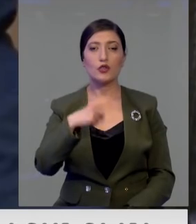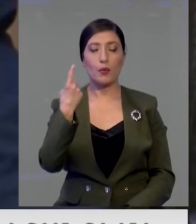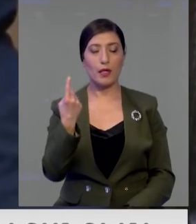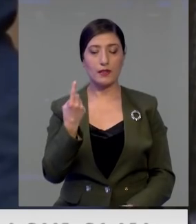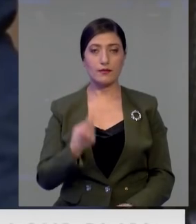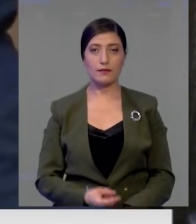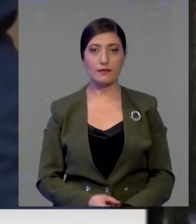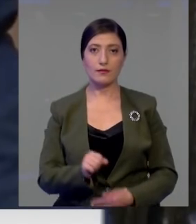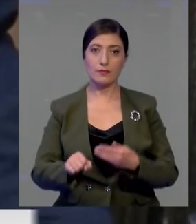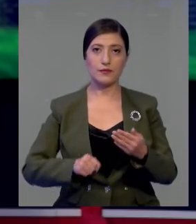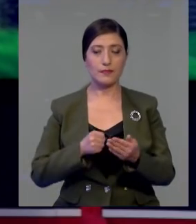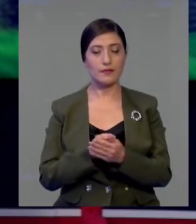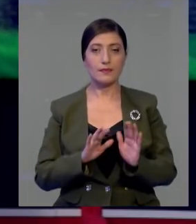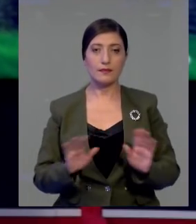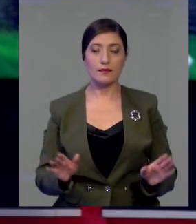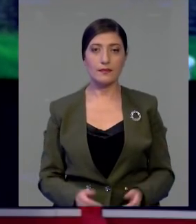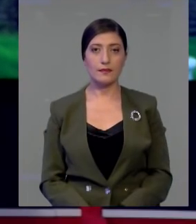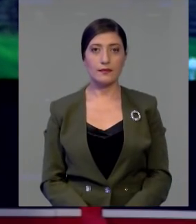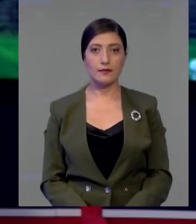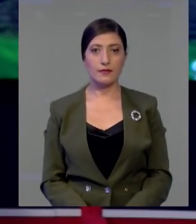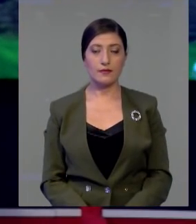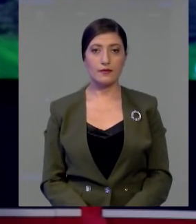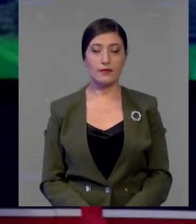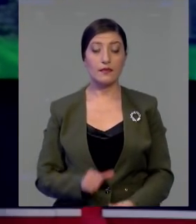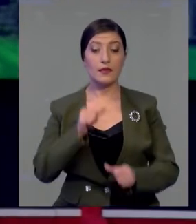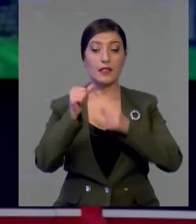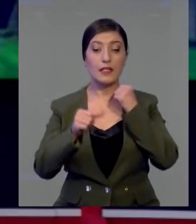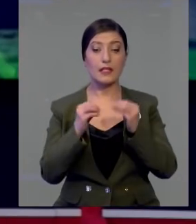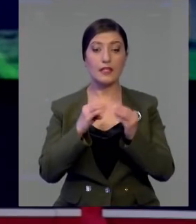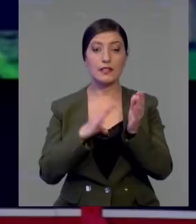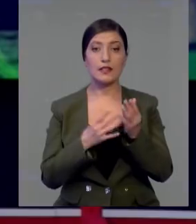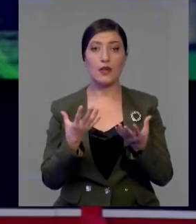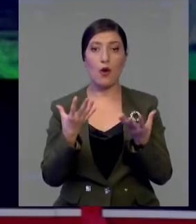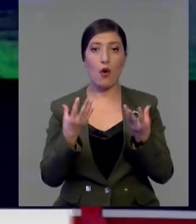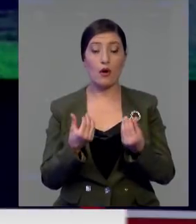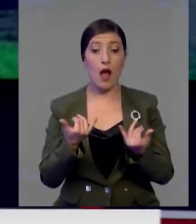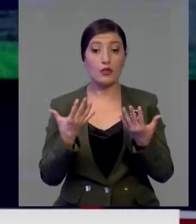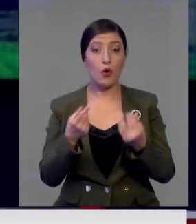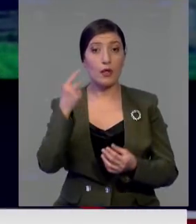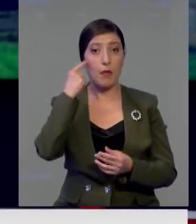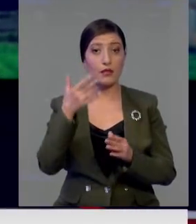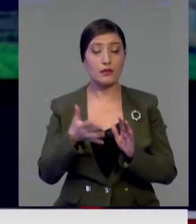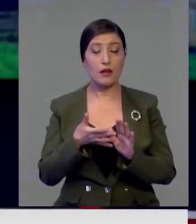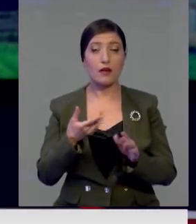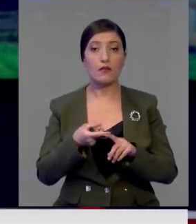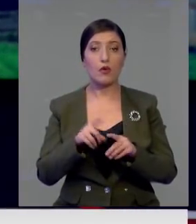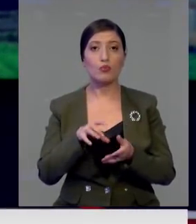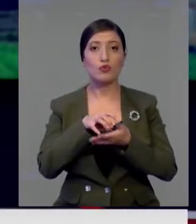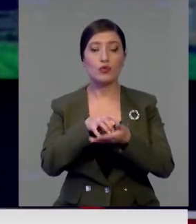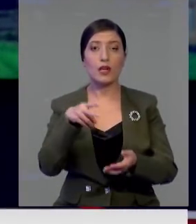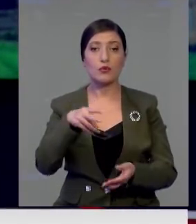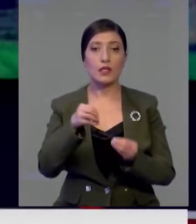31-ը ներառյալ։ Տարվան 19-ն օրը մնում ու միայն այսօր իմացանք, որ բյուջե 2019-ը հնարավոր